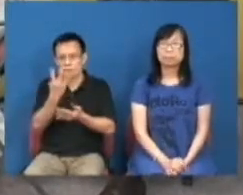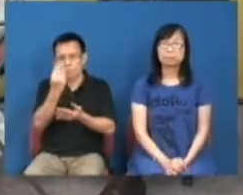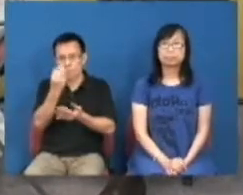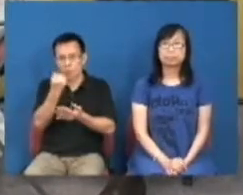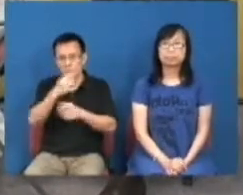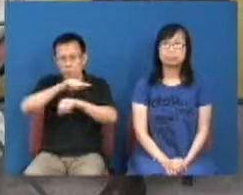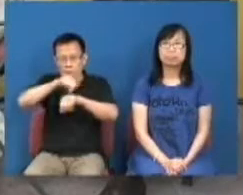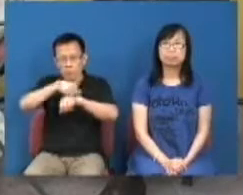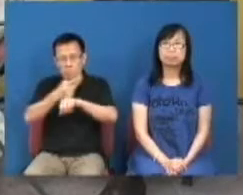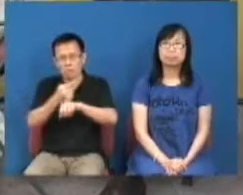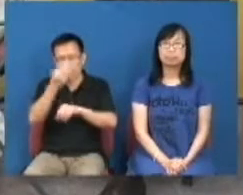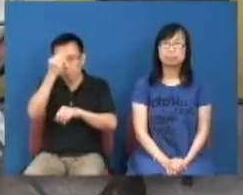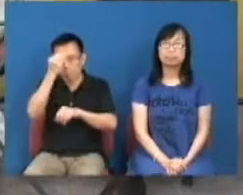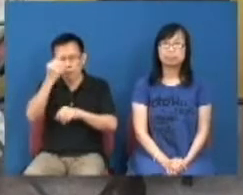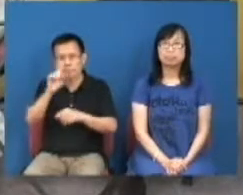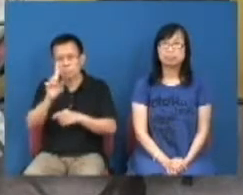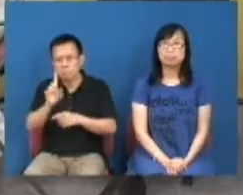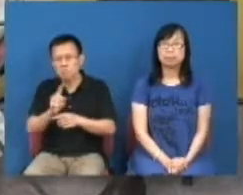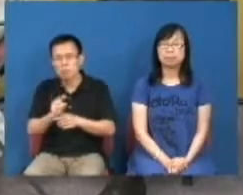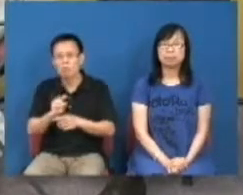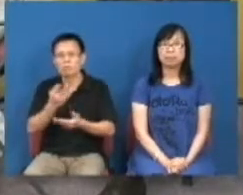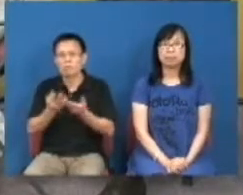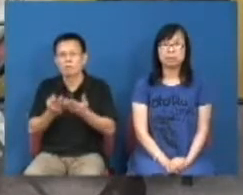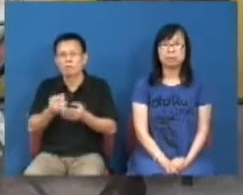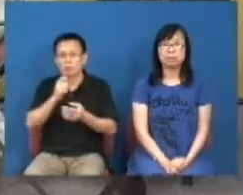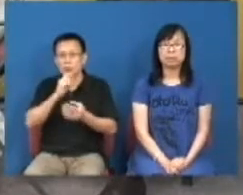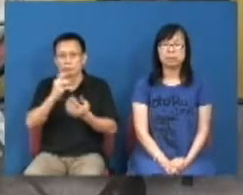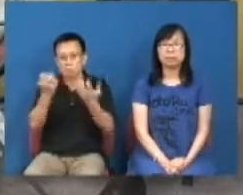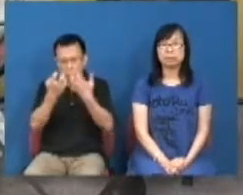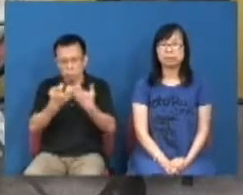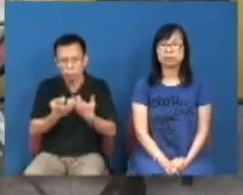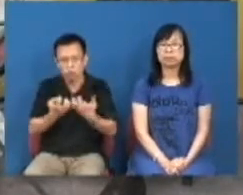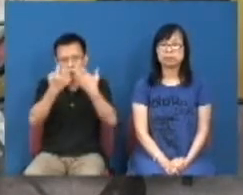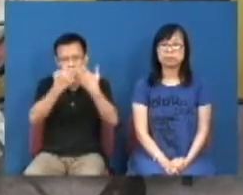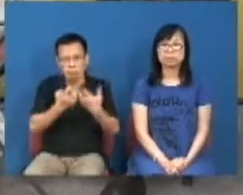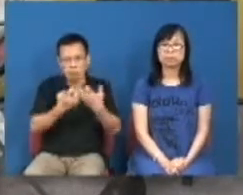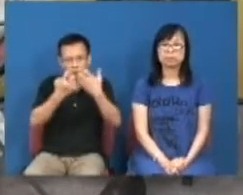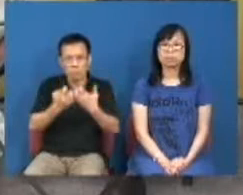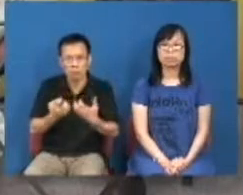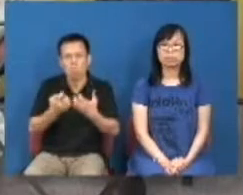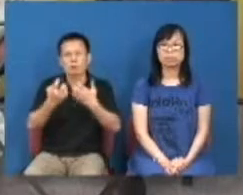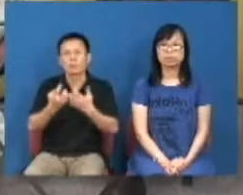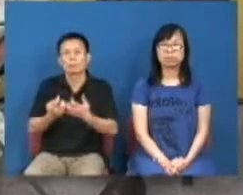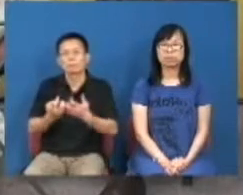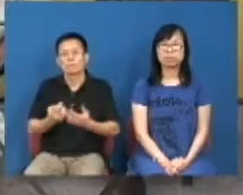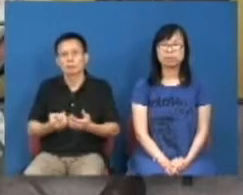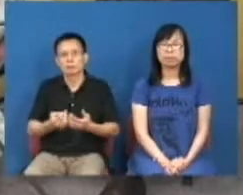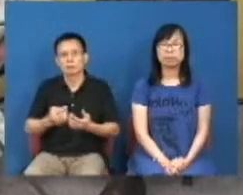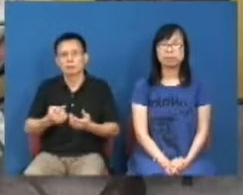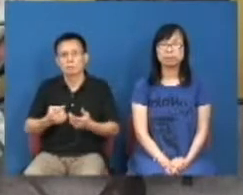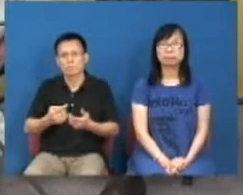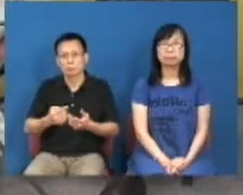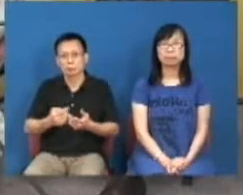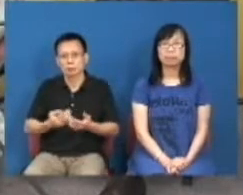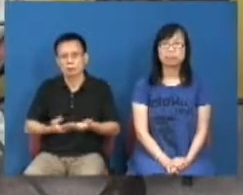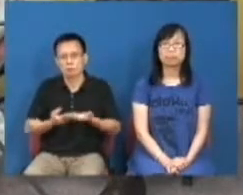學啲乜嘢嚇？有一啲統籌係咩？咁變咗出嚟嘅時候，咁你咪可以大